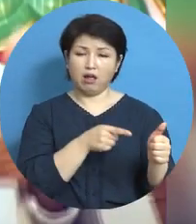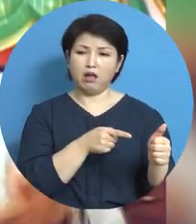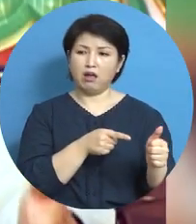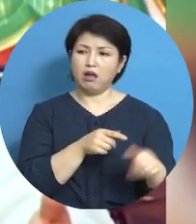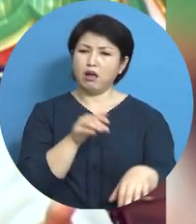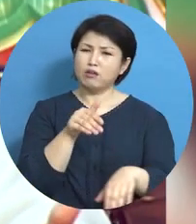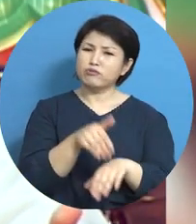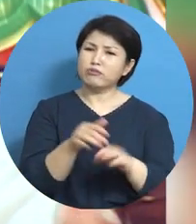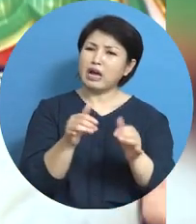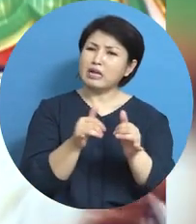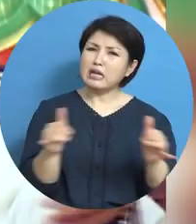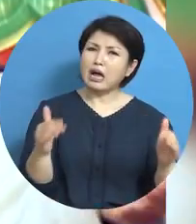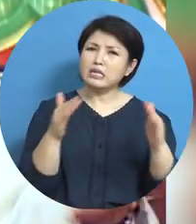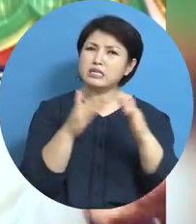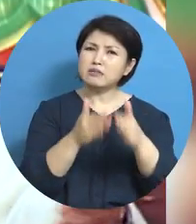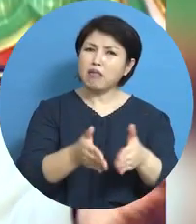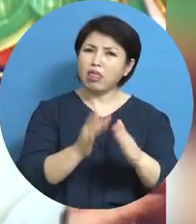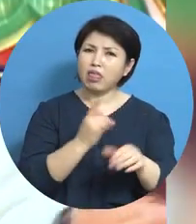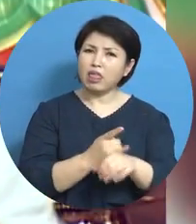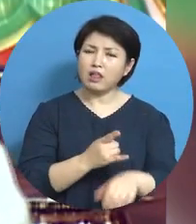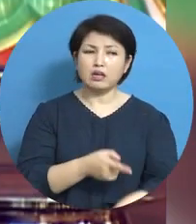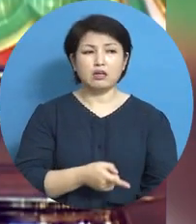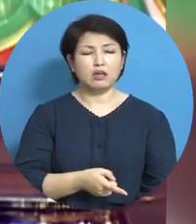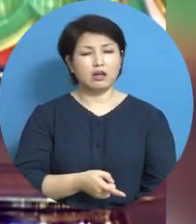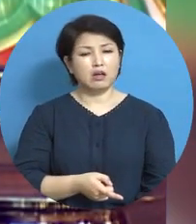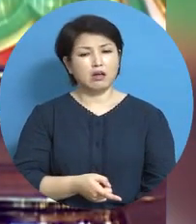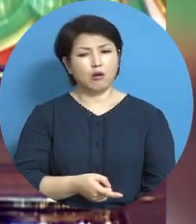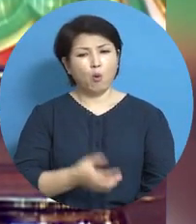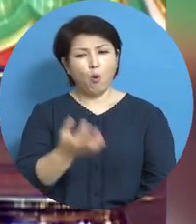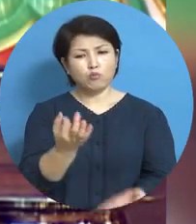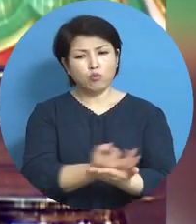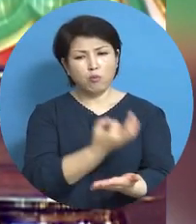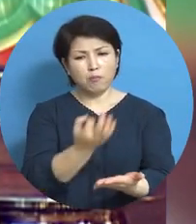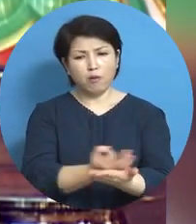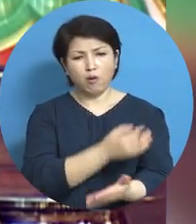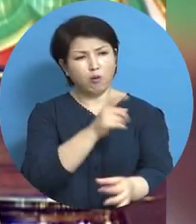수행자들 쳐서 마련한다는 거. 그건 아무 돈 되는 일이 아니란